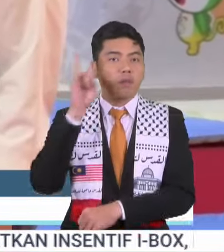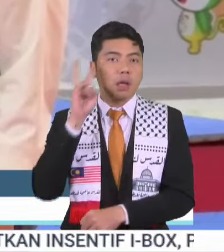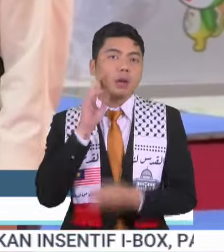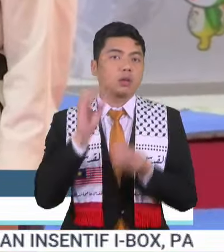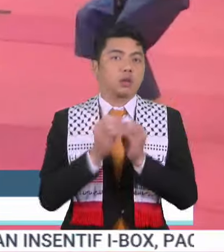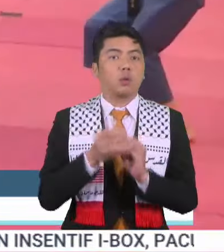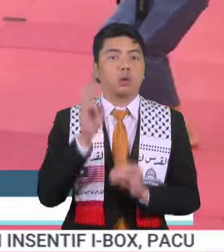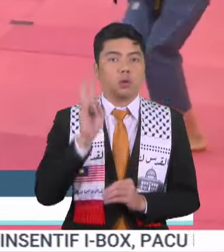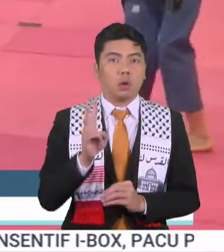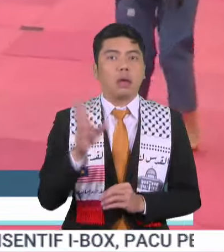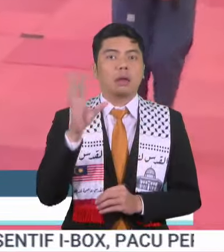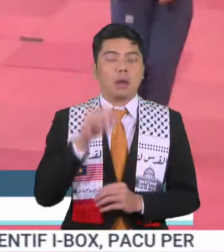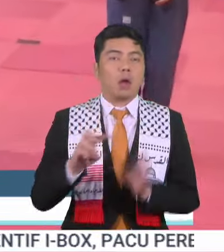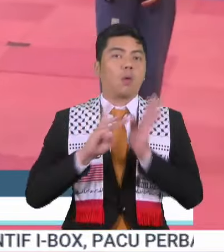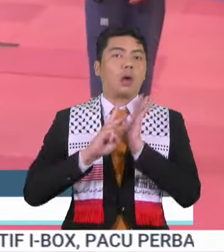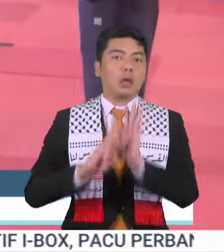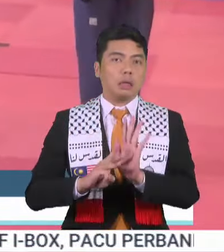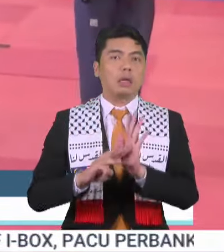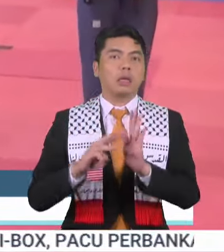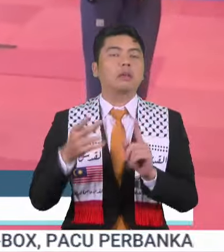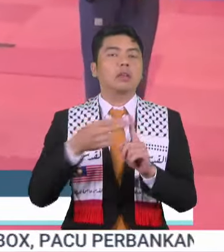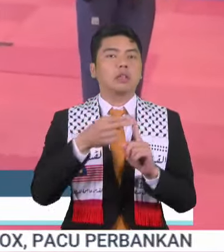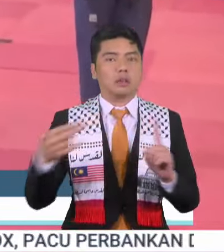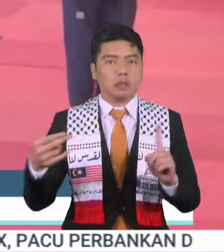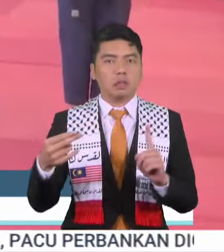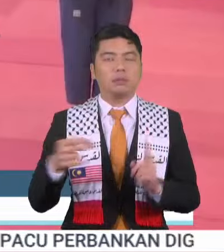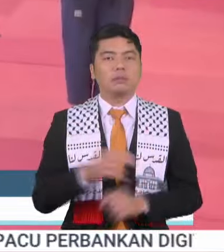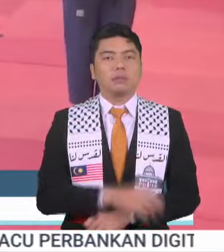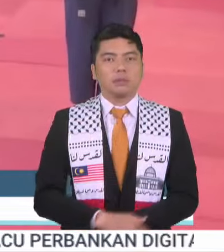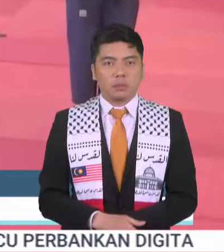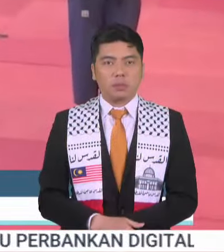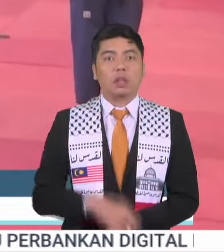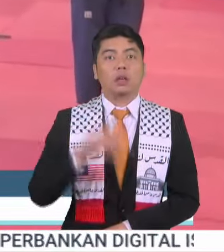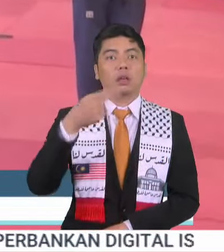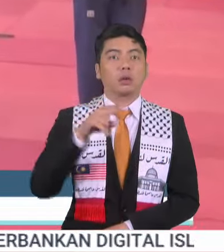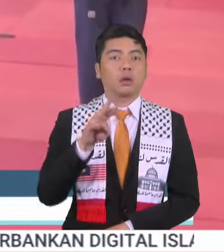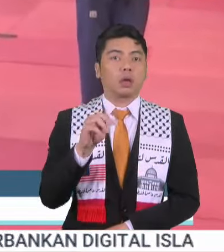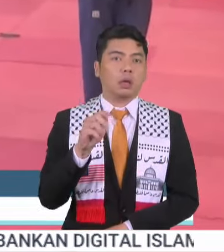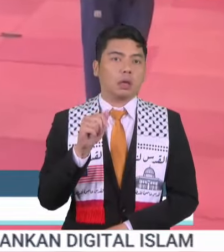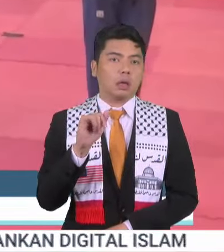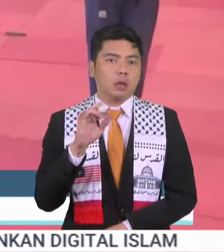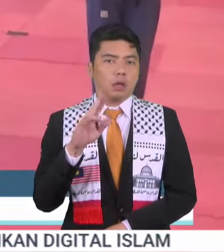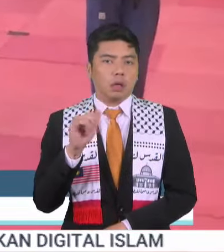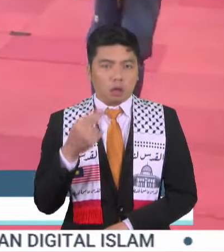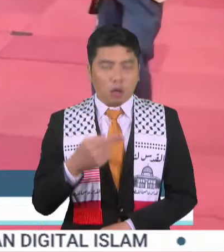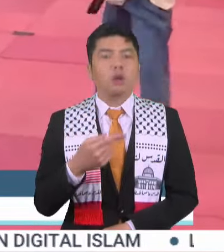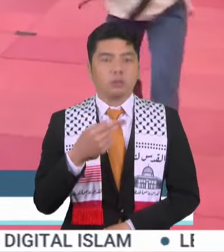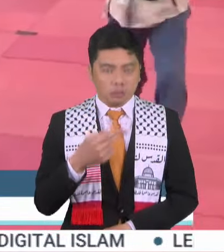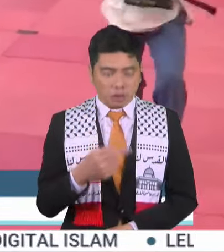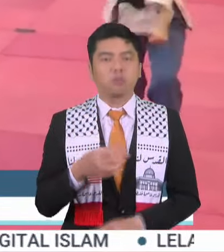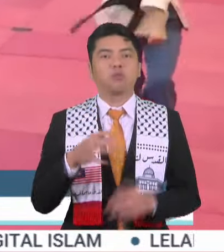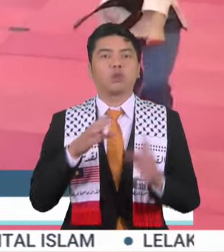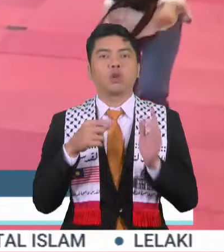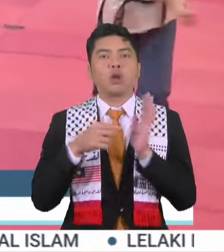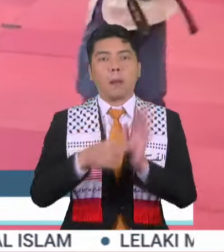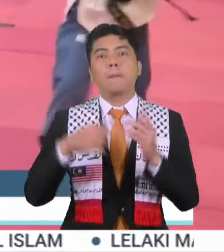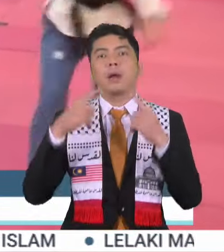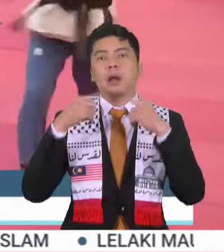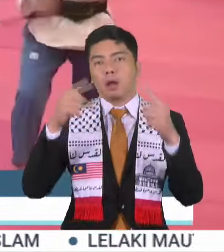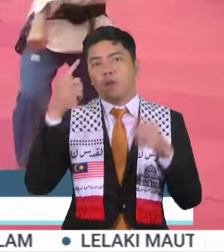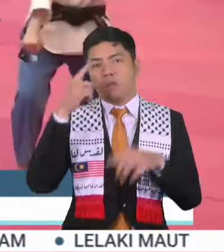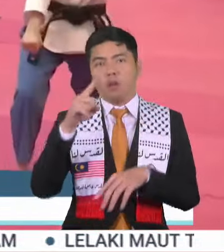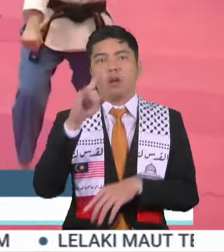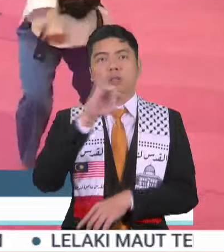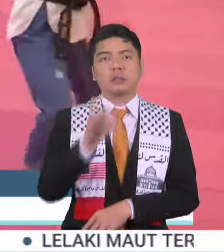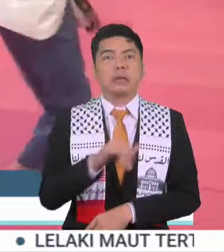tempat kedua dan wakil tuan rumah Indonesia di tempat ketiga. Nur Humairah mendedikasikan kemenangan ini kepada ketua jurulatih Jin